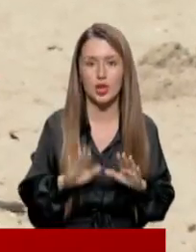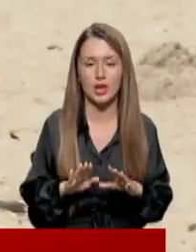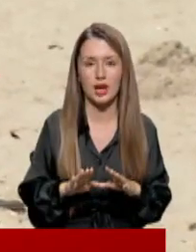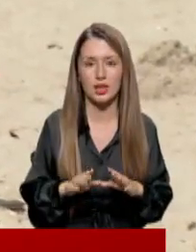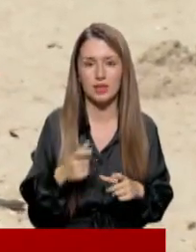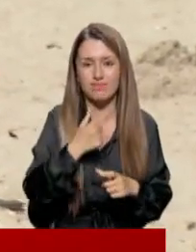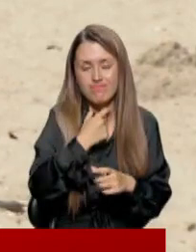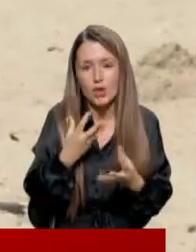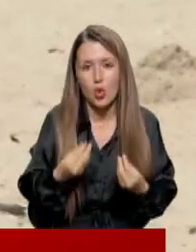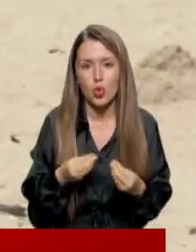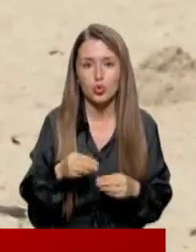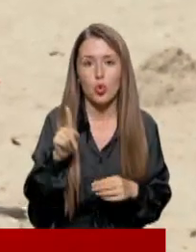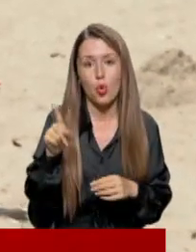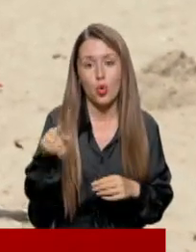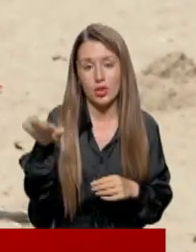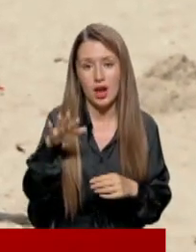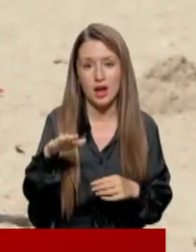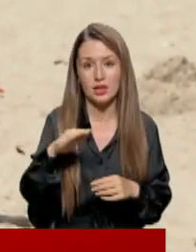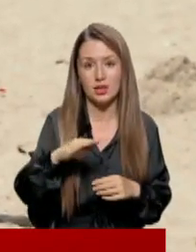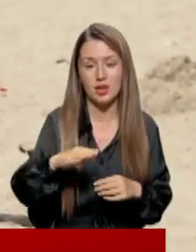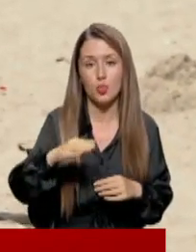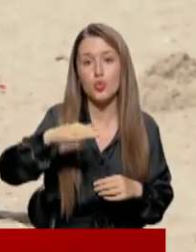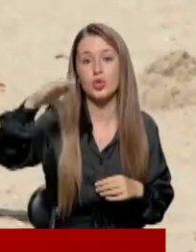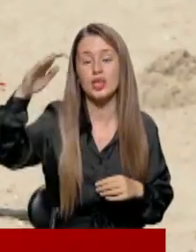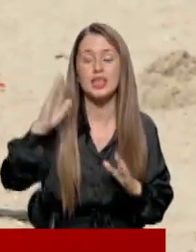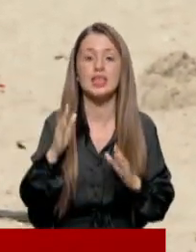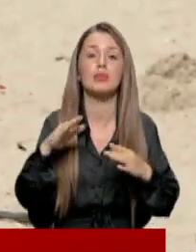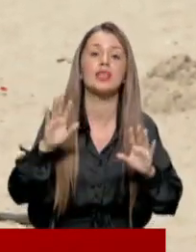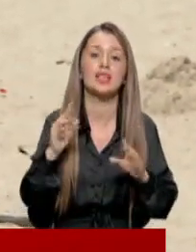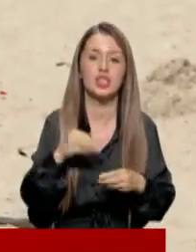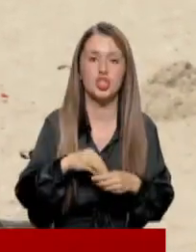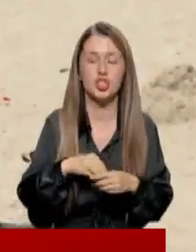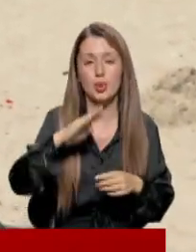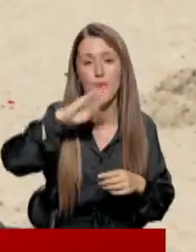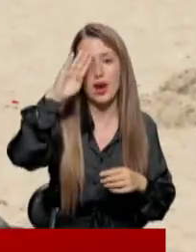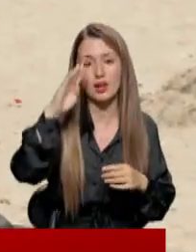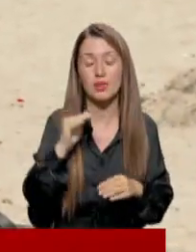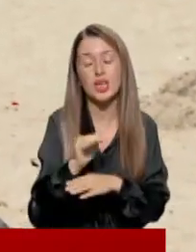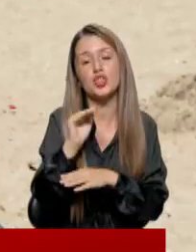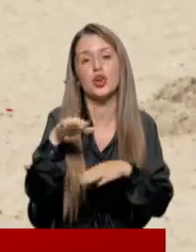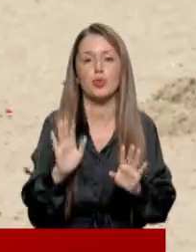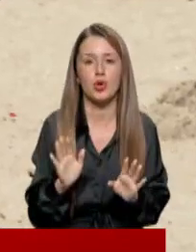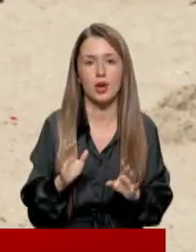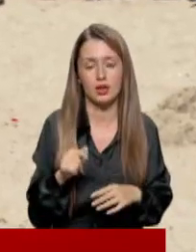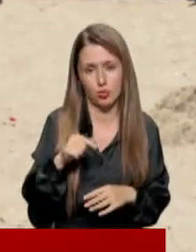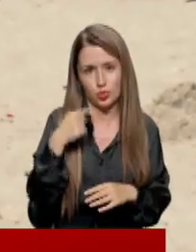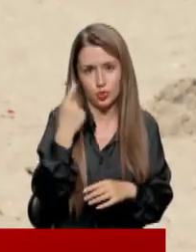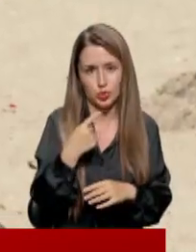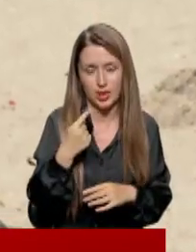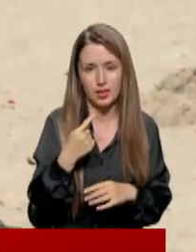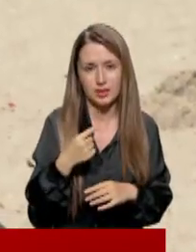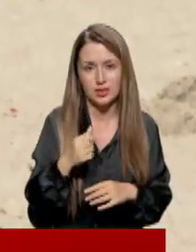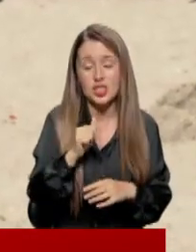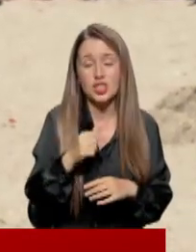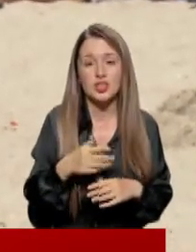dar gelirliler oldu. Onlar da büyüklerine gidemedikleri için aslında bayramı pek de yaşayamıyorlar. İşte bu yüzden